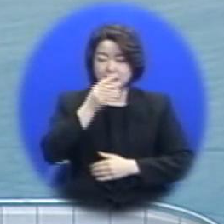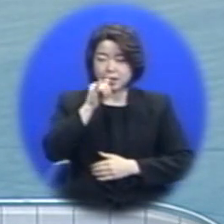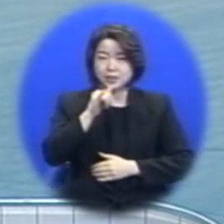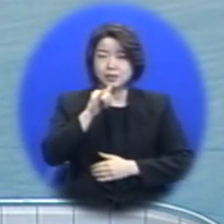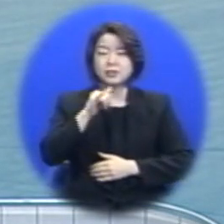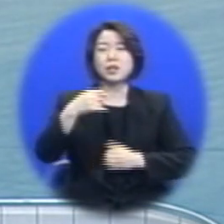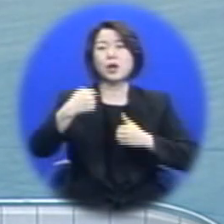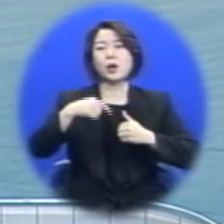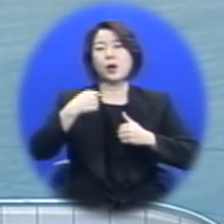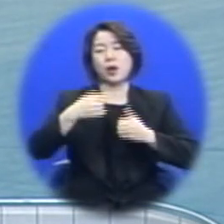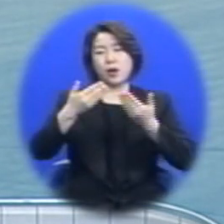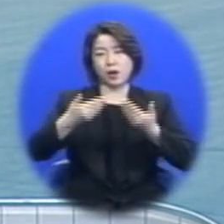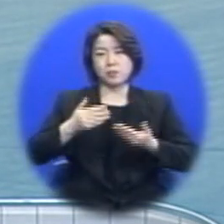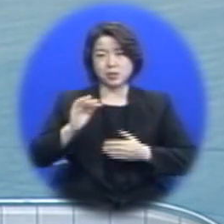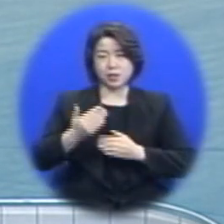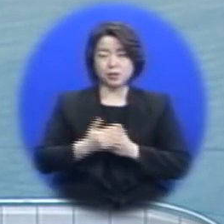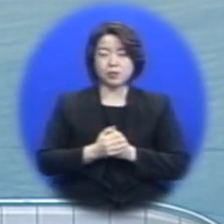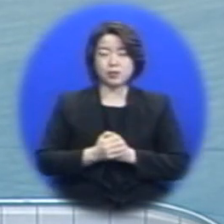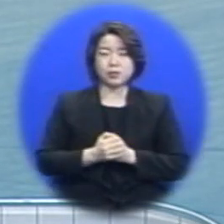것입니다.